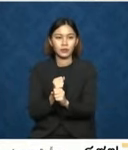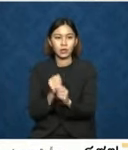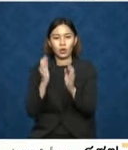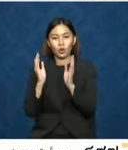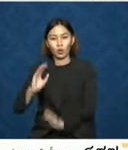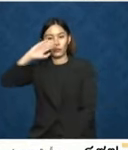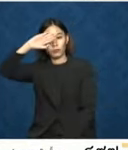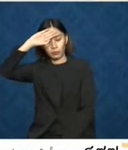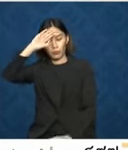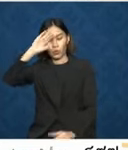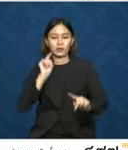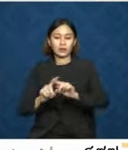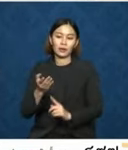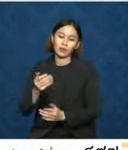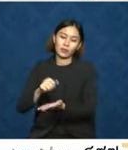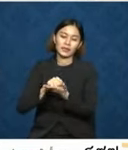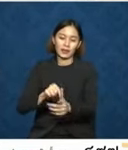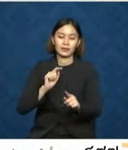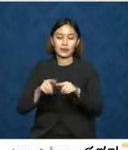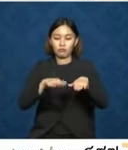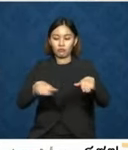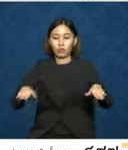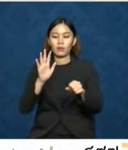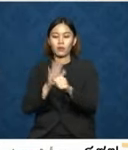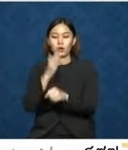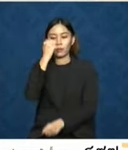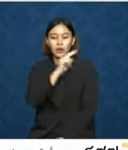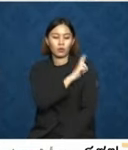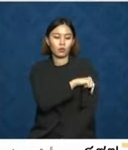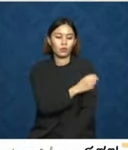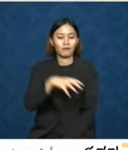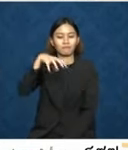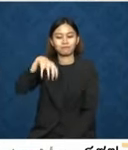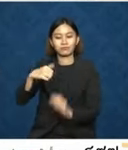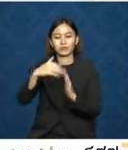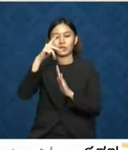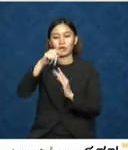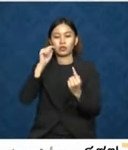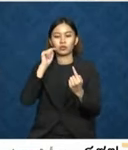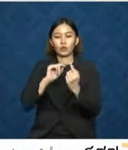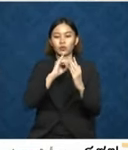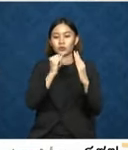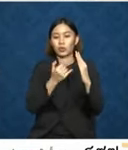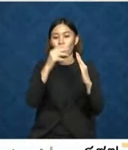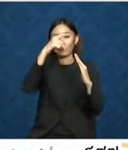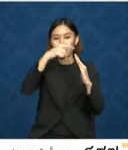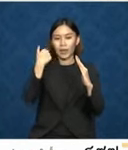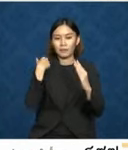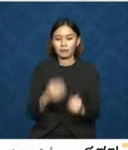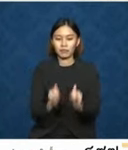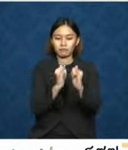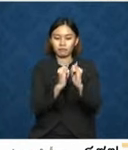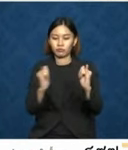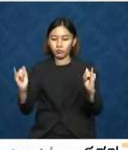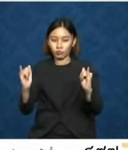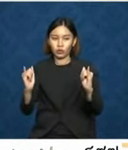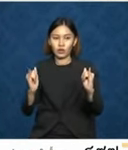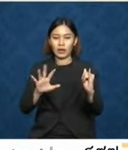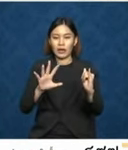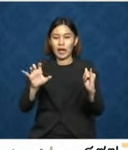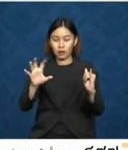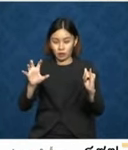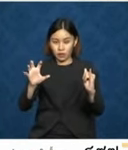และผู้มาใช้บริการของโรงพยาบาลเนื่องจากโรงพยาบาลแพร่เป็นโรงพยาบาลประจำจังหวัดที่มีเตียงรองรับผู้ป่วยจำนวน